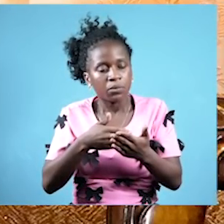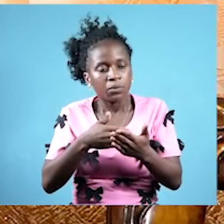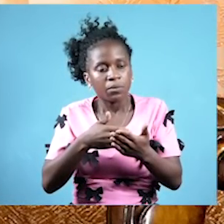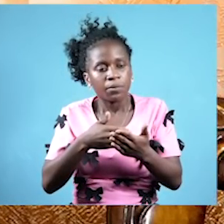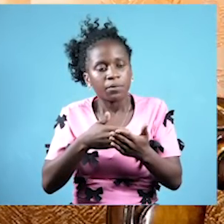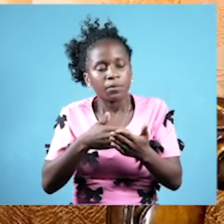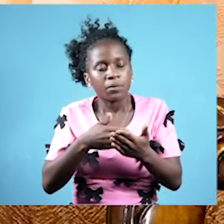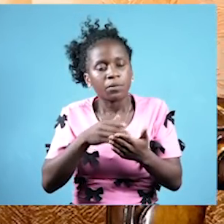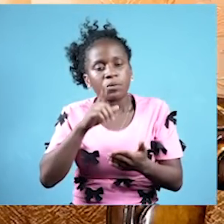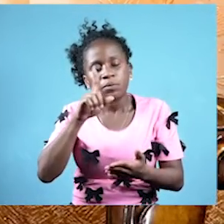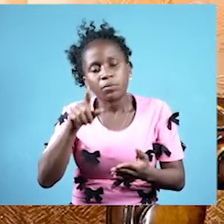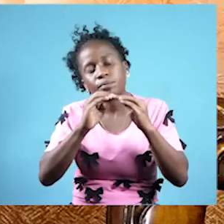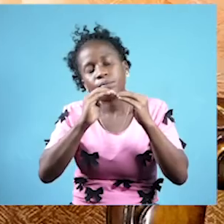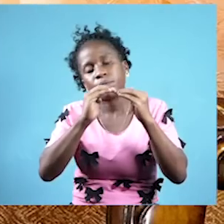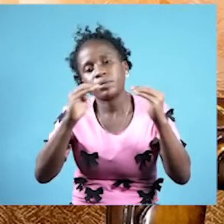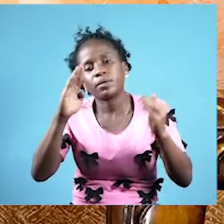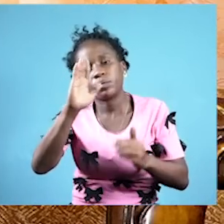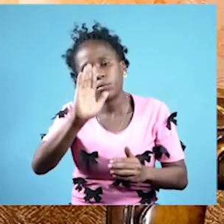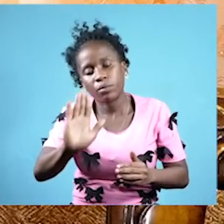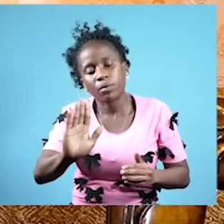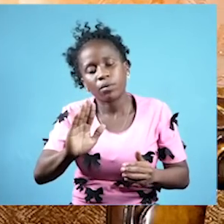ukifika mahala ukikuta